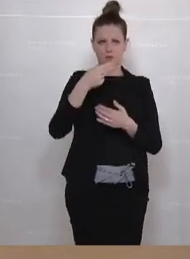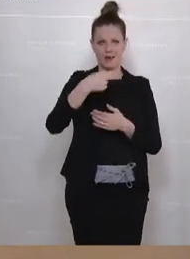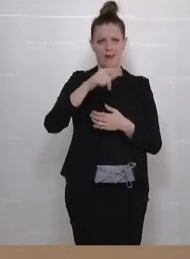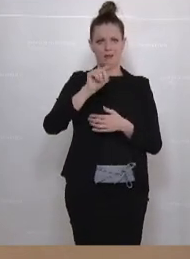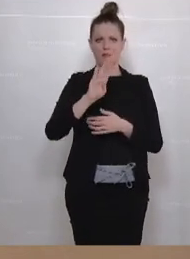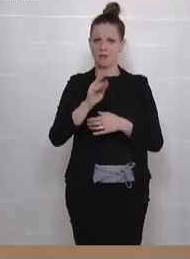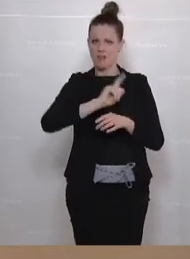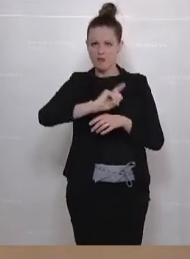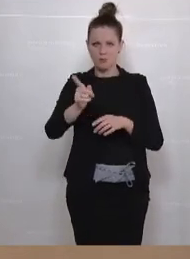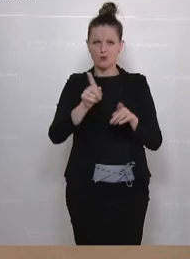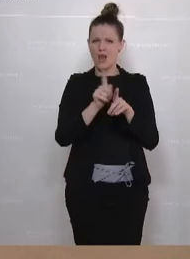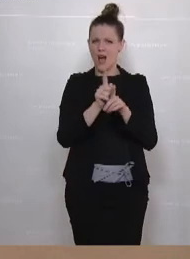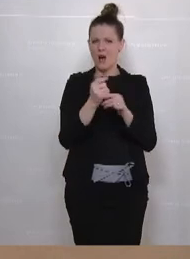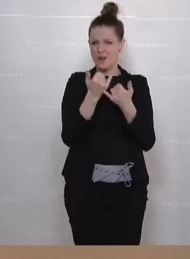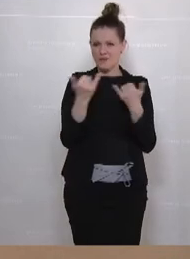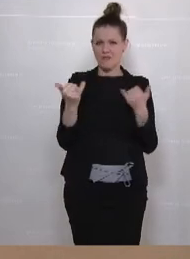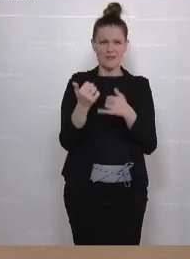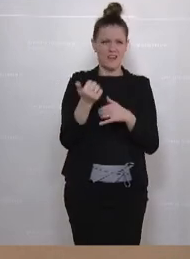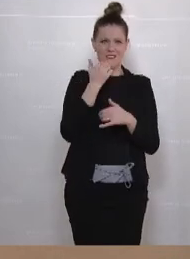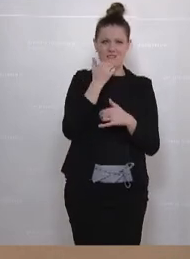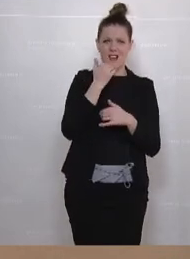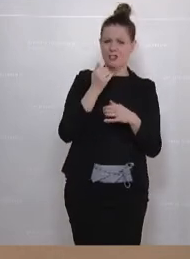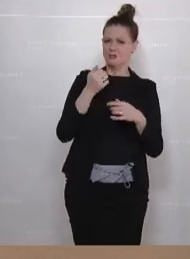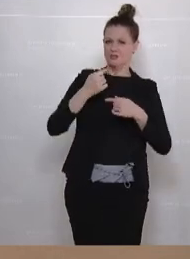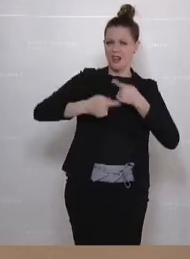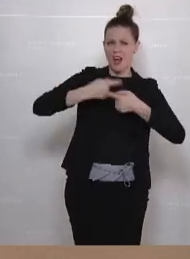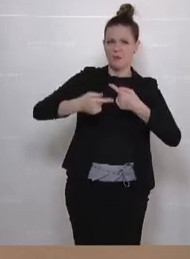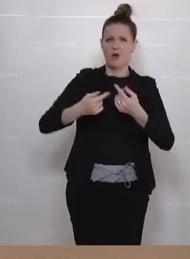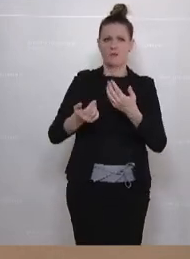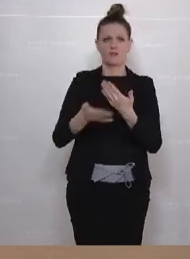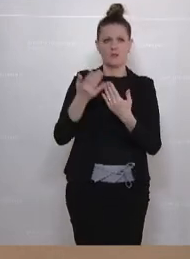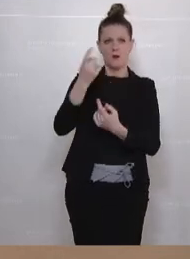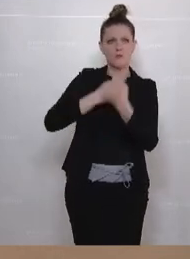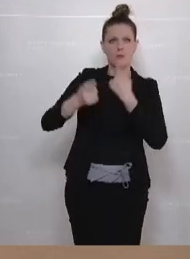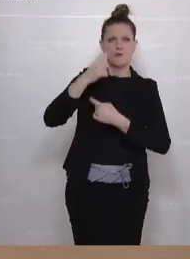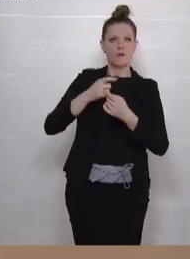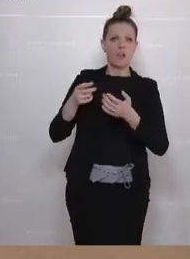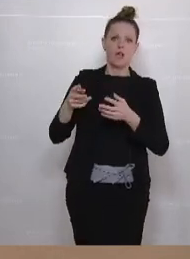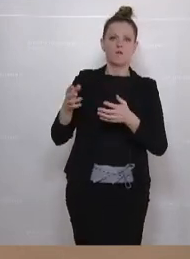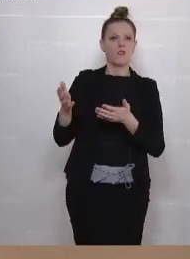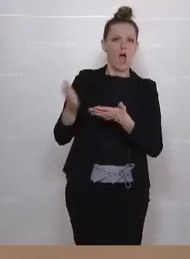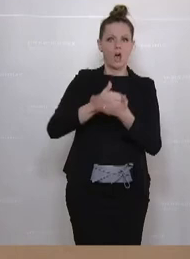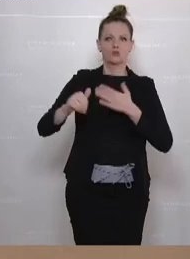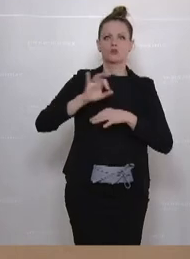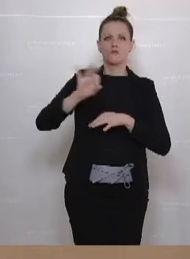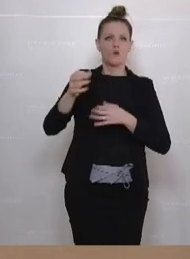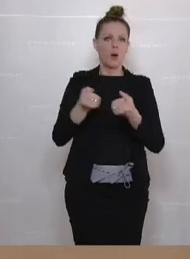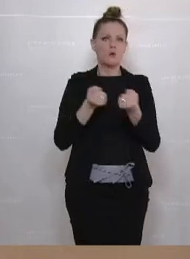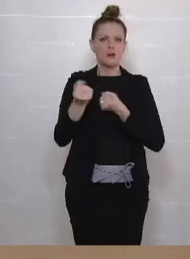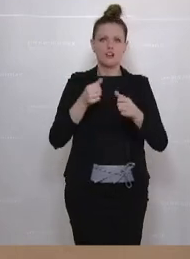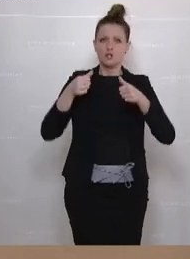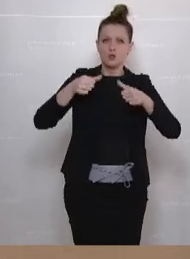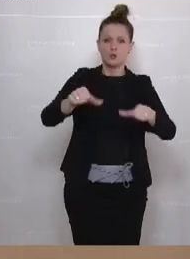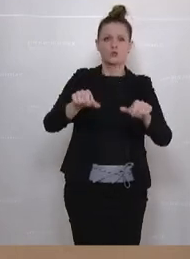auch das sozusagen zynische Vorgehen, wo die Schwächsten der Schwachen, nämlich die Migranten, verwendet wurden als politisches Druckmittel. Ausstieg